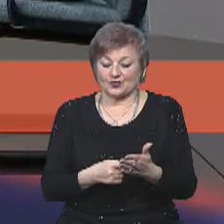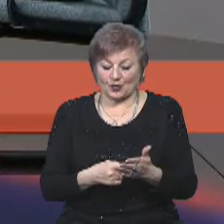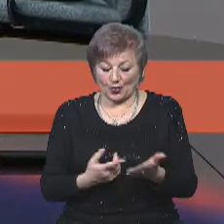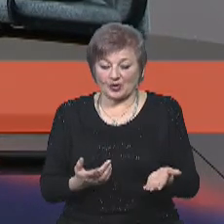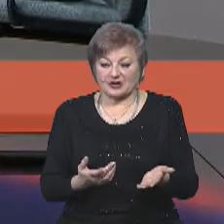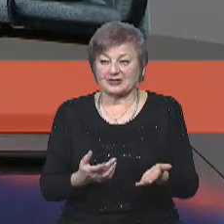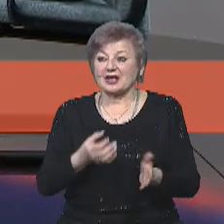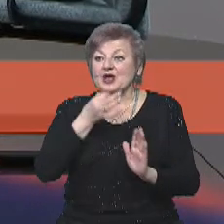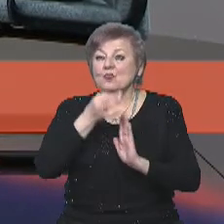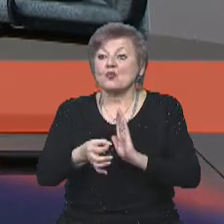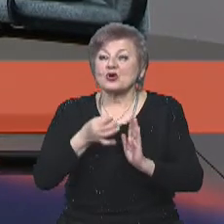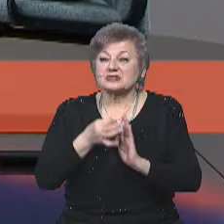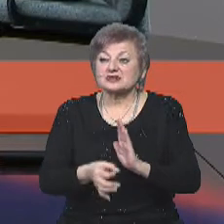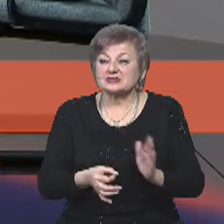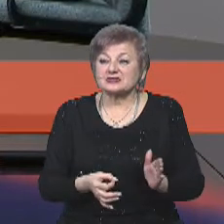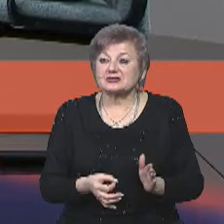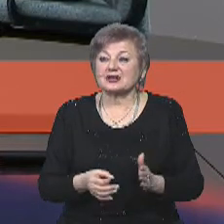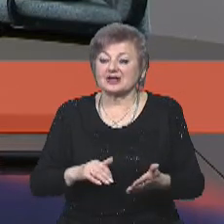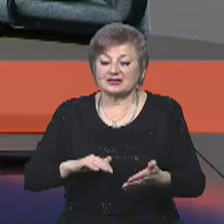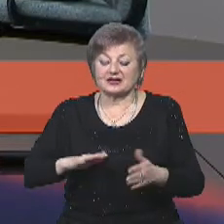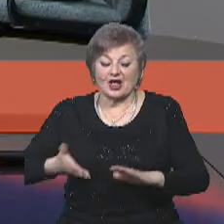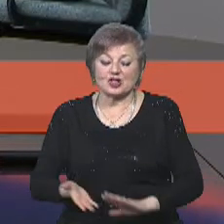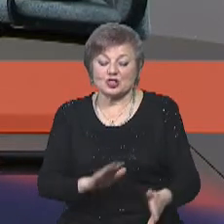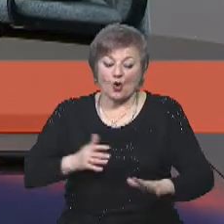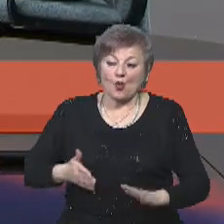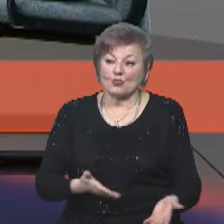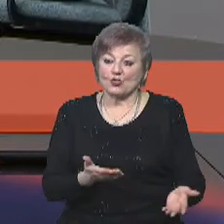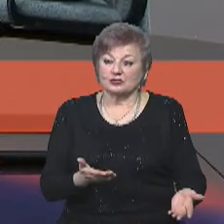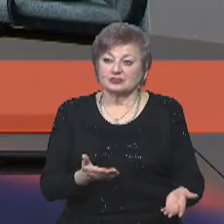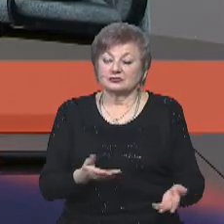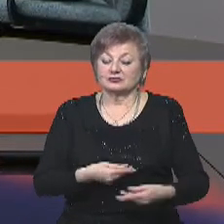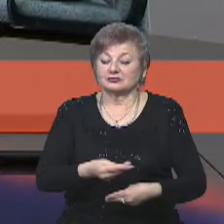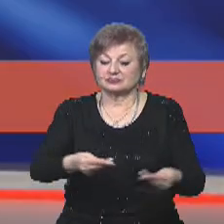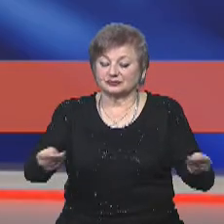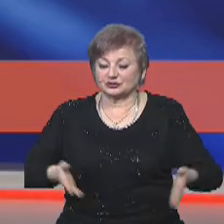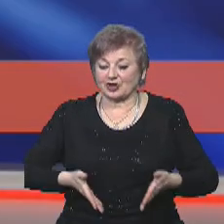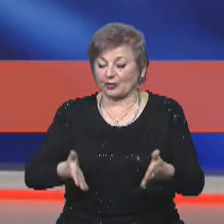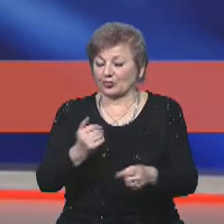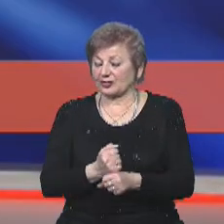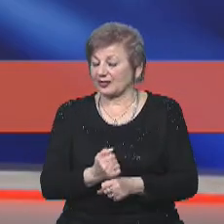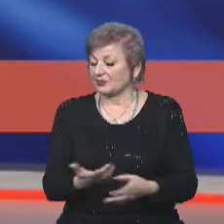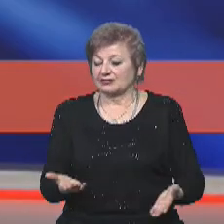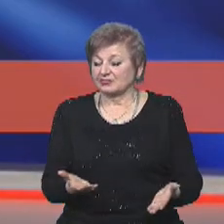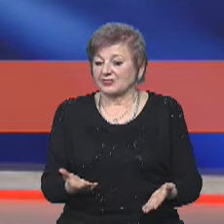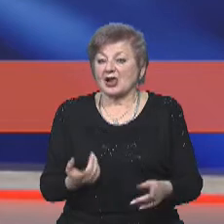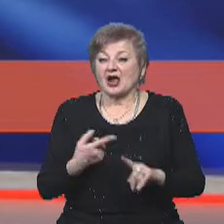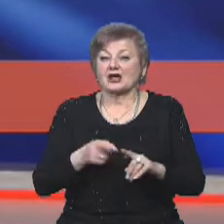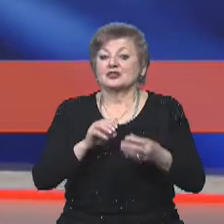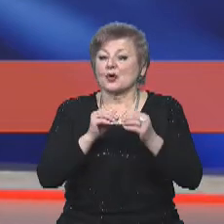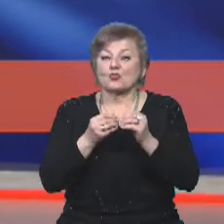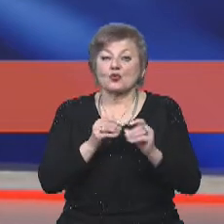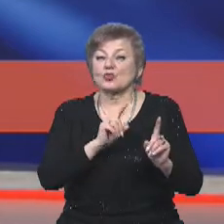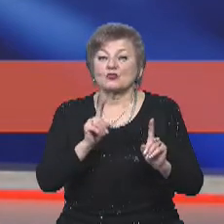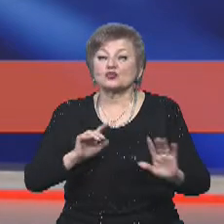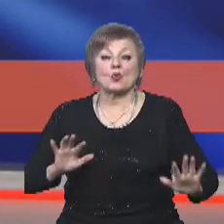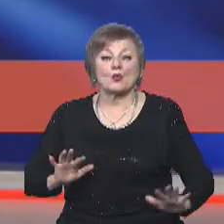и подсказывать хотя бы, может, взять лопату, раскидать этот щебень. Не, для начала надо понять проблематику, которая происходит,